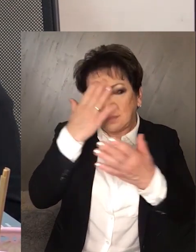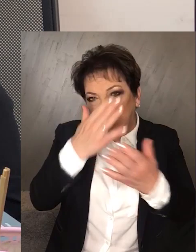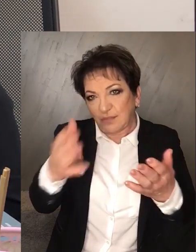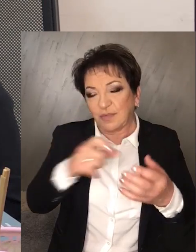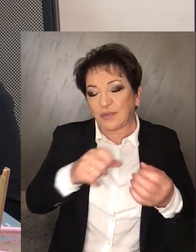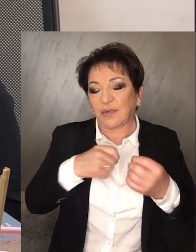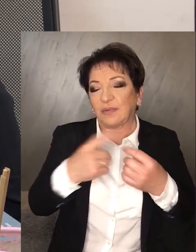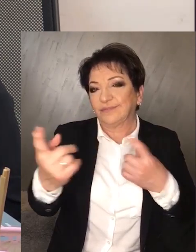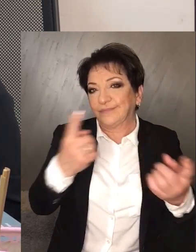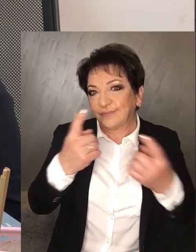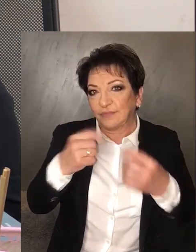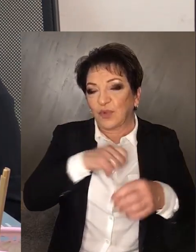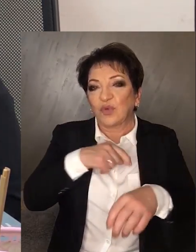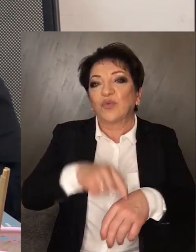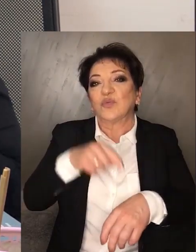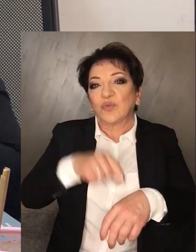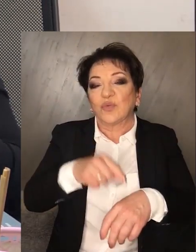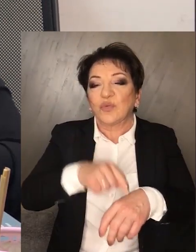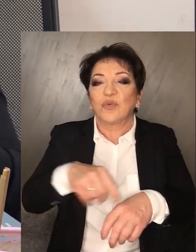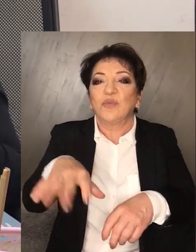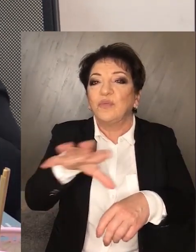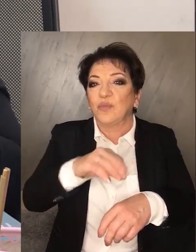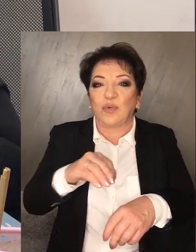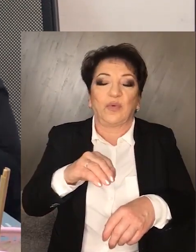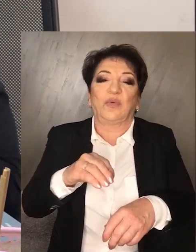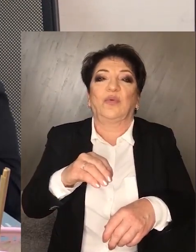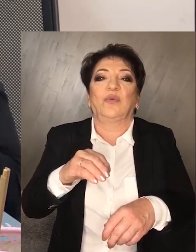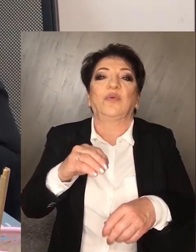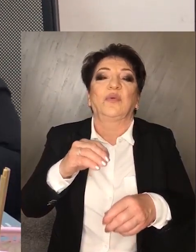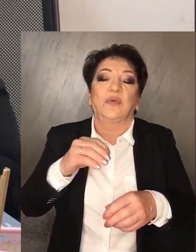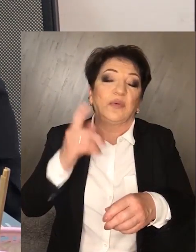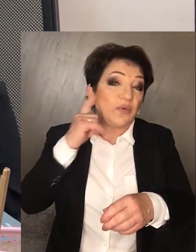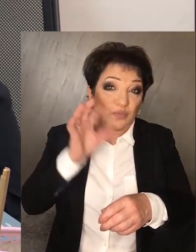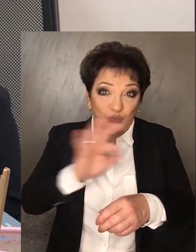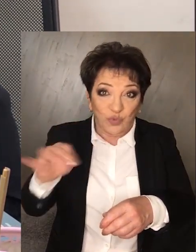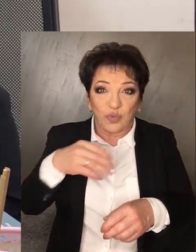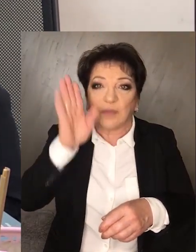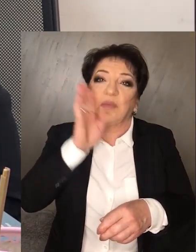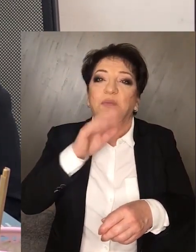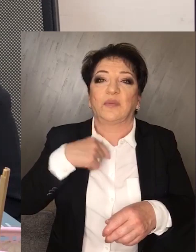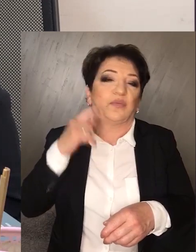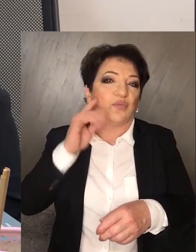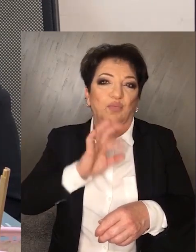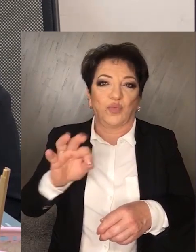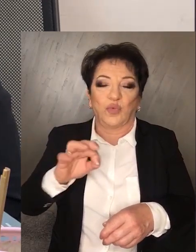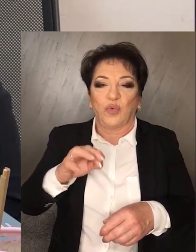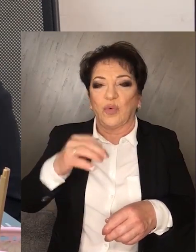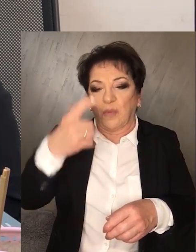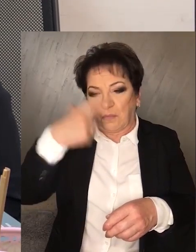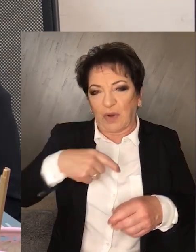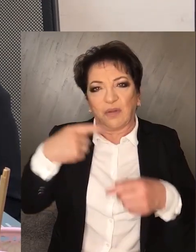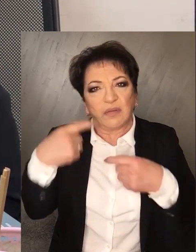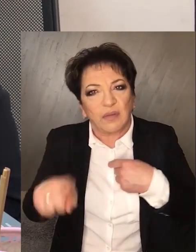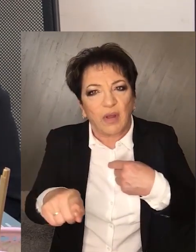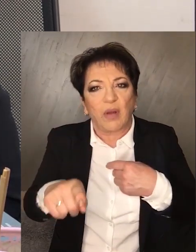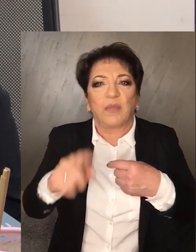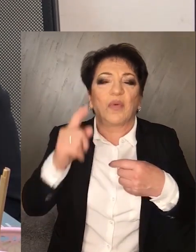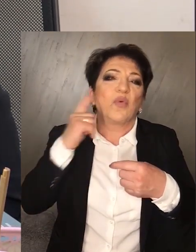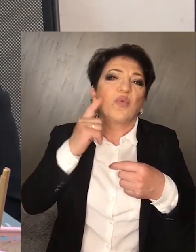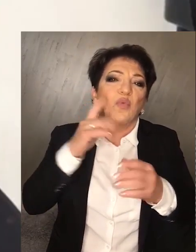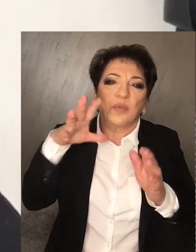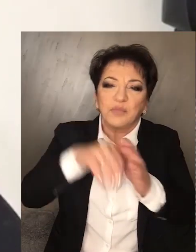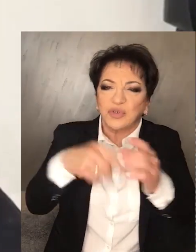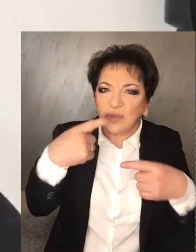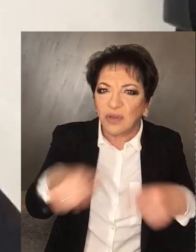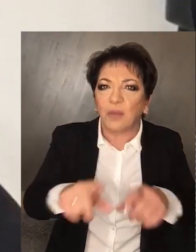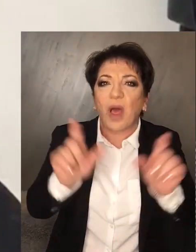հասկանում էիր մարդկանց այդ ազդակները շրջապատի, արդեն ոնց որ գալիս է մի տարիք, որ դու հասկանում ես, որ ինչ որ մի բանով դու